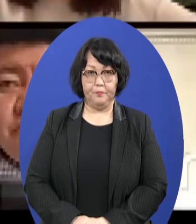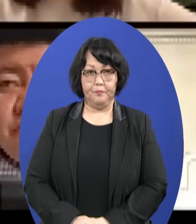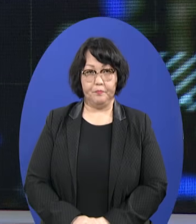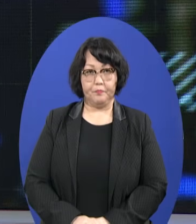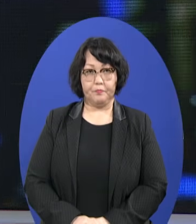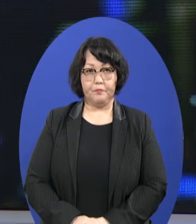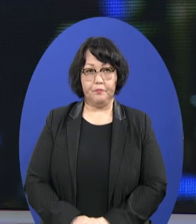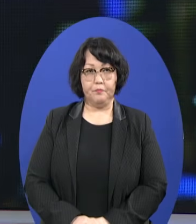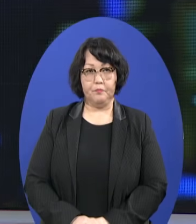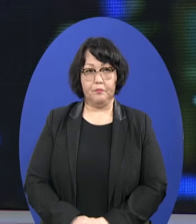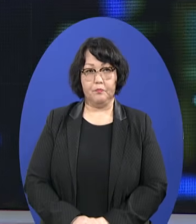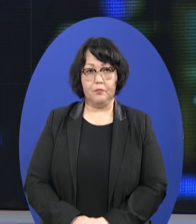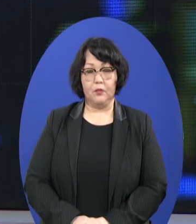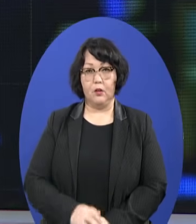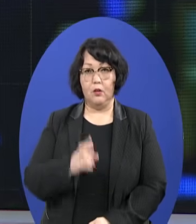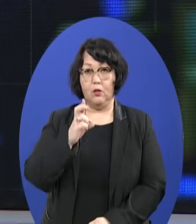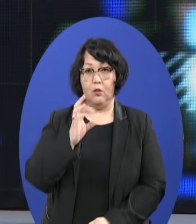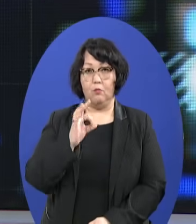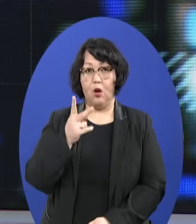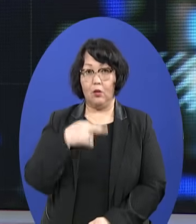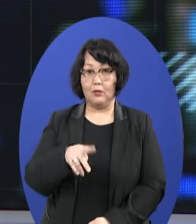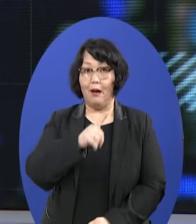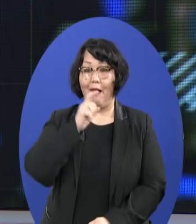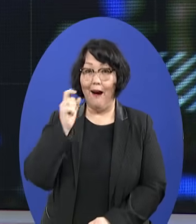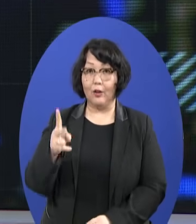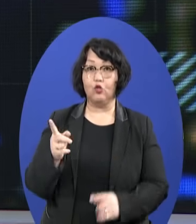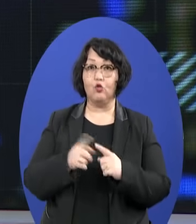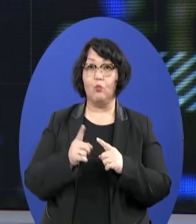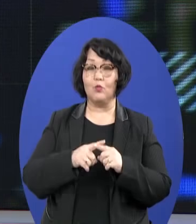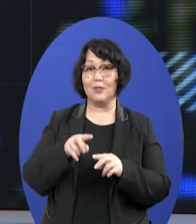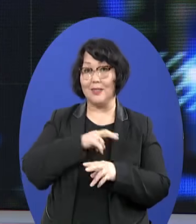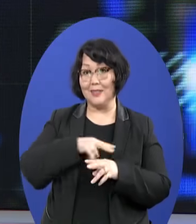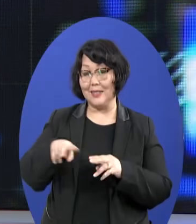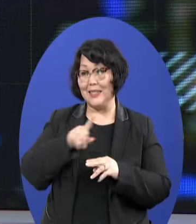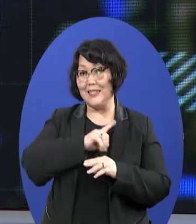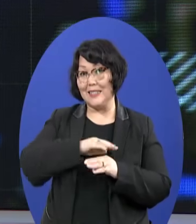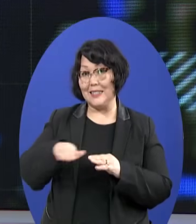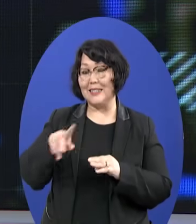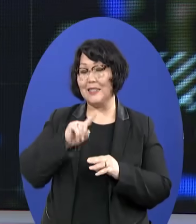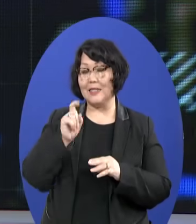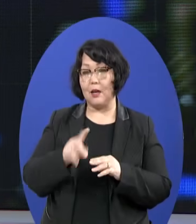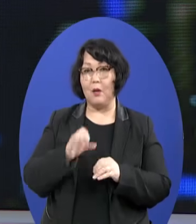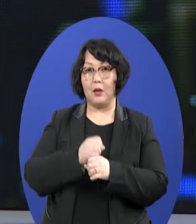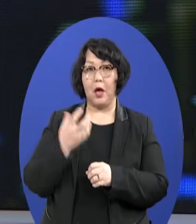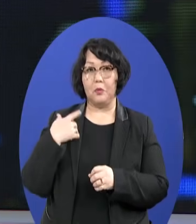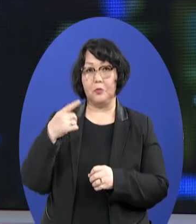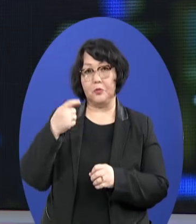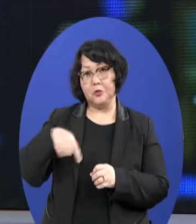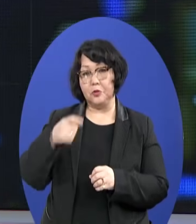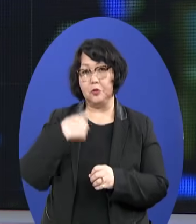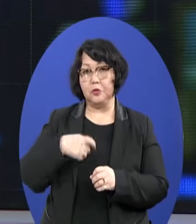мөрийг Богдхан төмөрсөм төслийг хэрэгжүүлэх ажлын явцаал ажлын эсхийн гишүүд Монгол Улсын ерөнхий сайдад